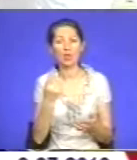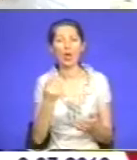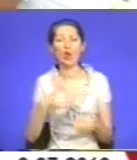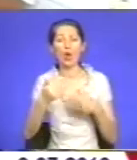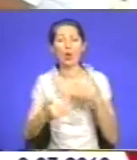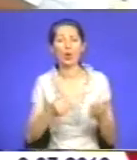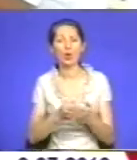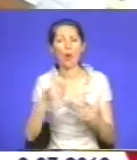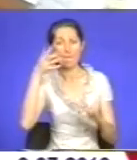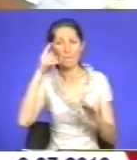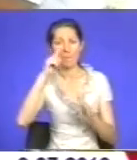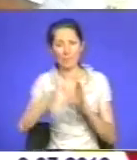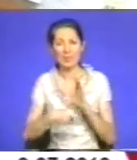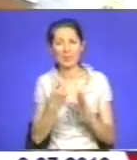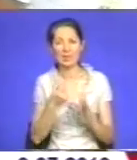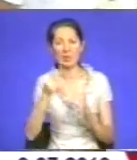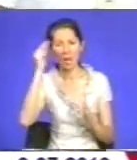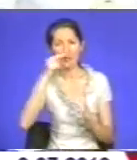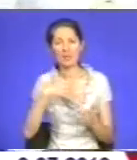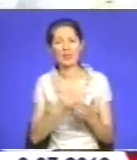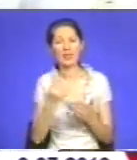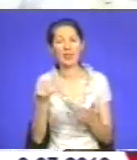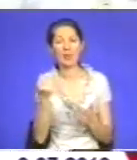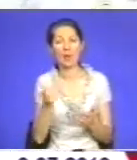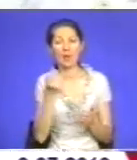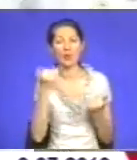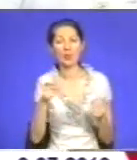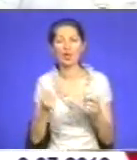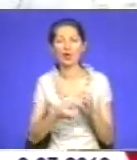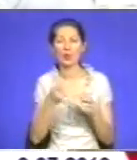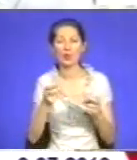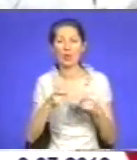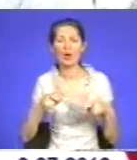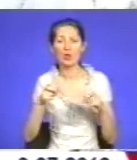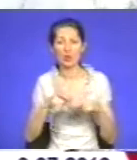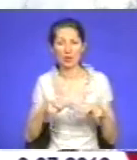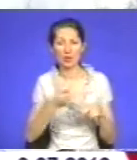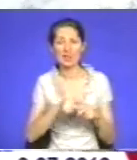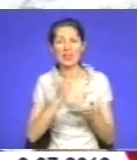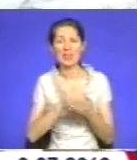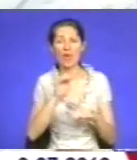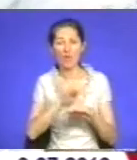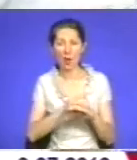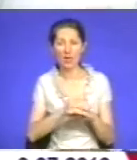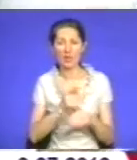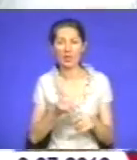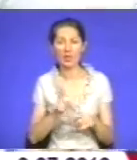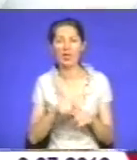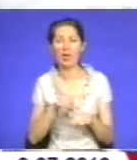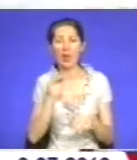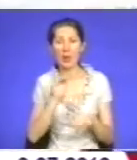історії. Мало зараз досліджується, це є факти, які підтверджені відповідними